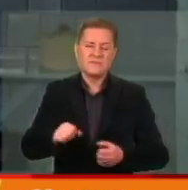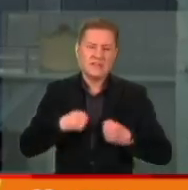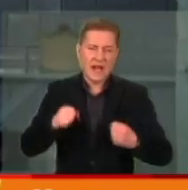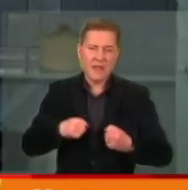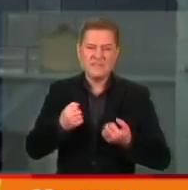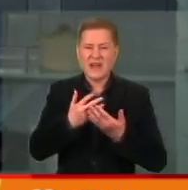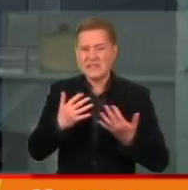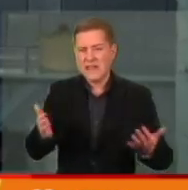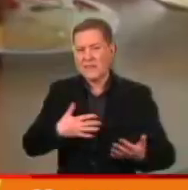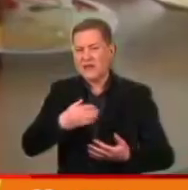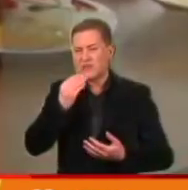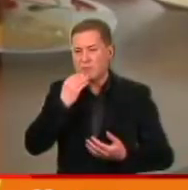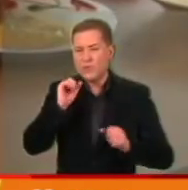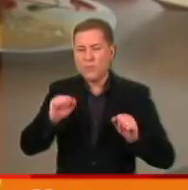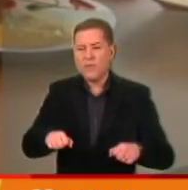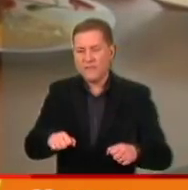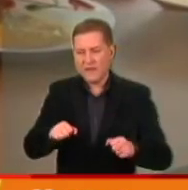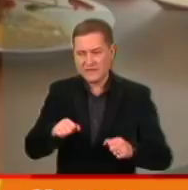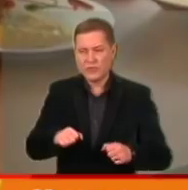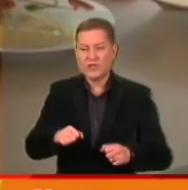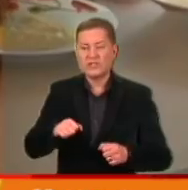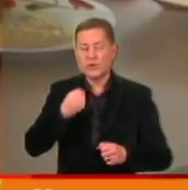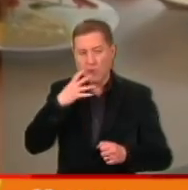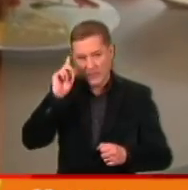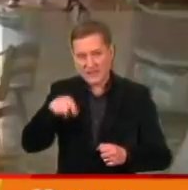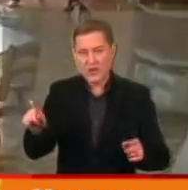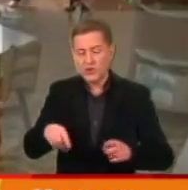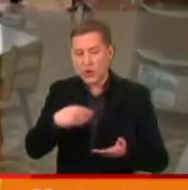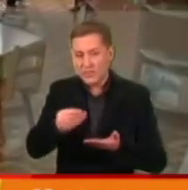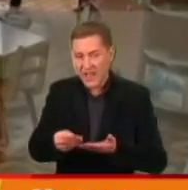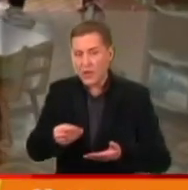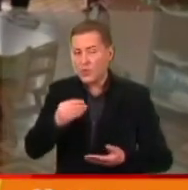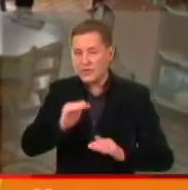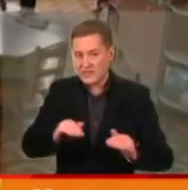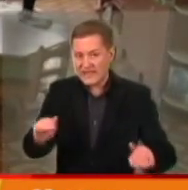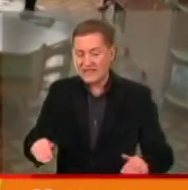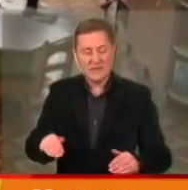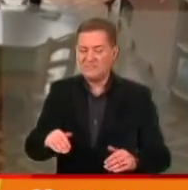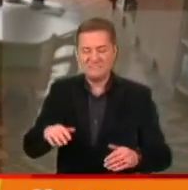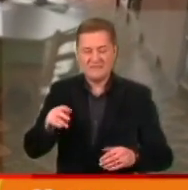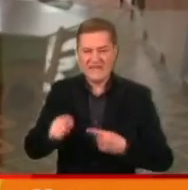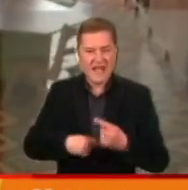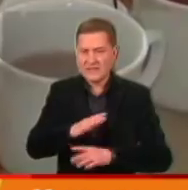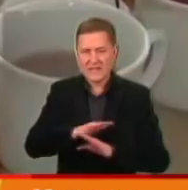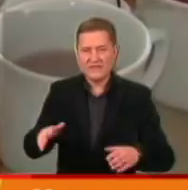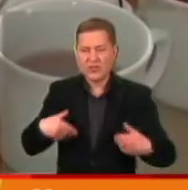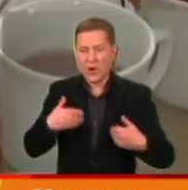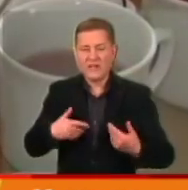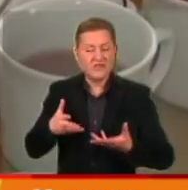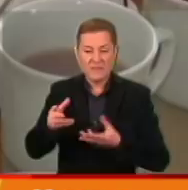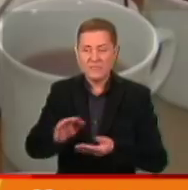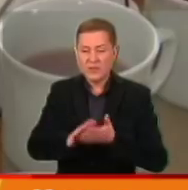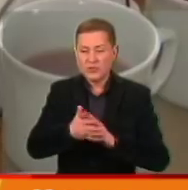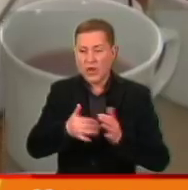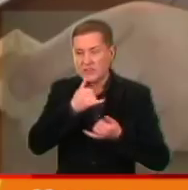меню по возможности. У садку добре знають те, що кладуть дітям у тарілки не завжди корисне, але вплинути на ситуацію не можуть,